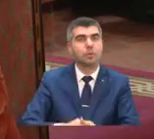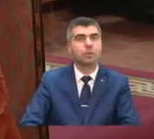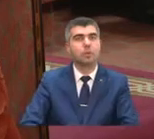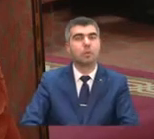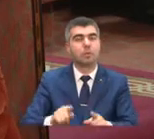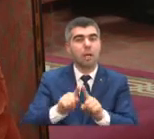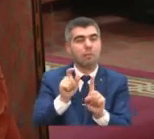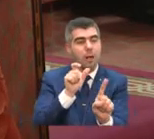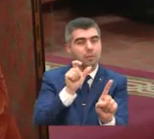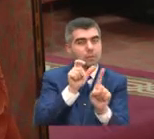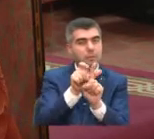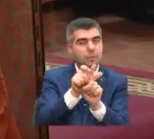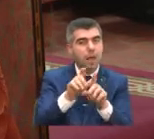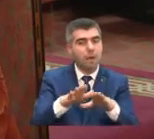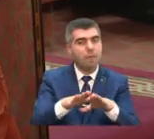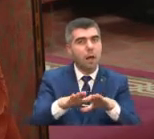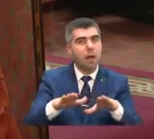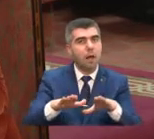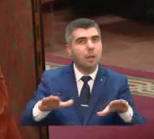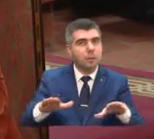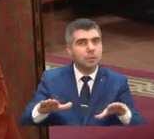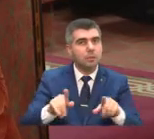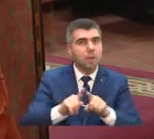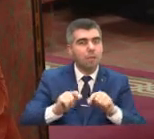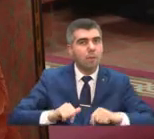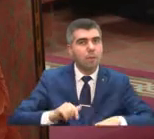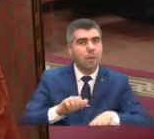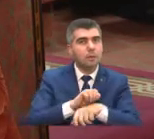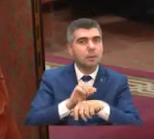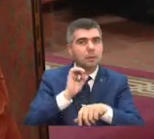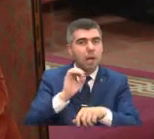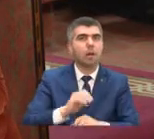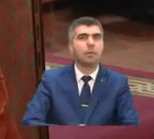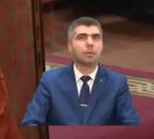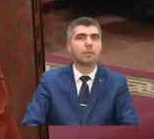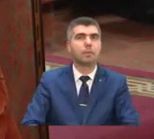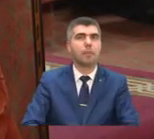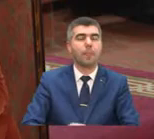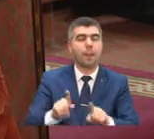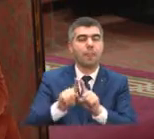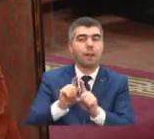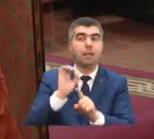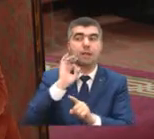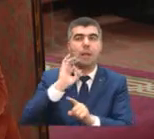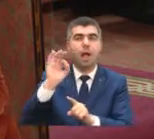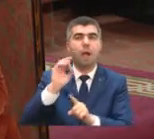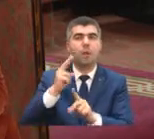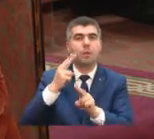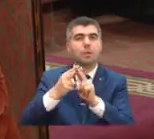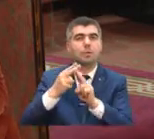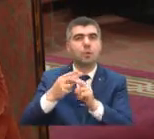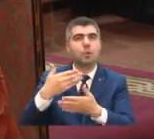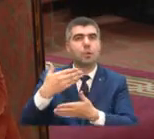الأراضي السلالية والحماية ديالها من أجل ذوي الحقوق.